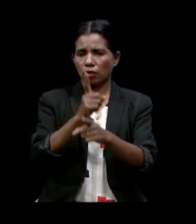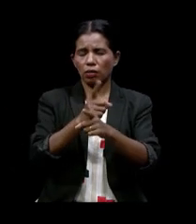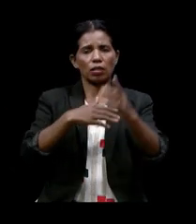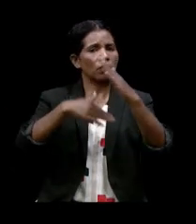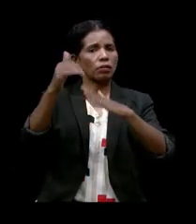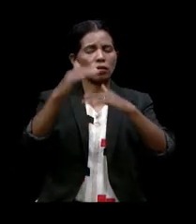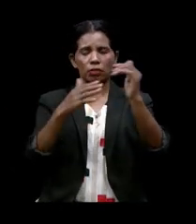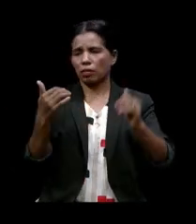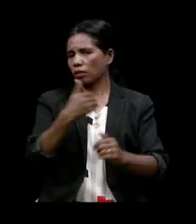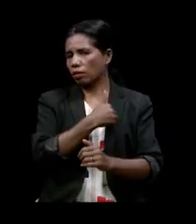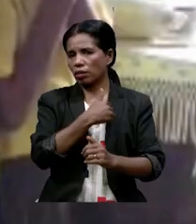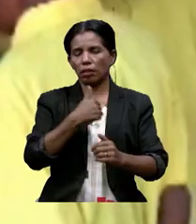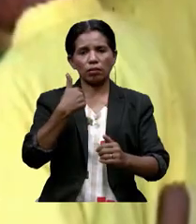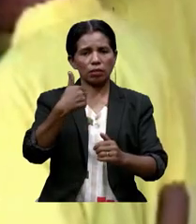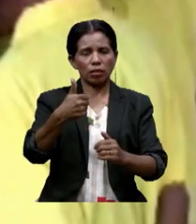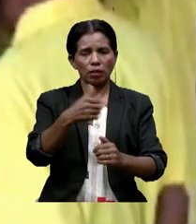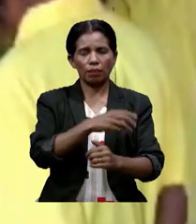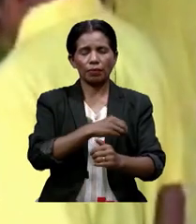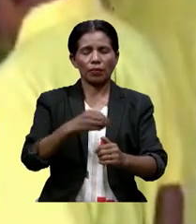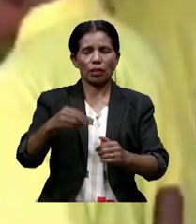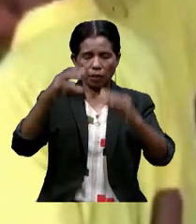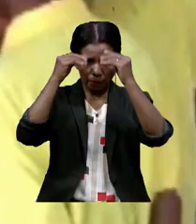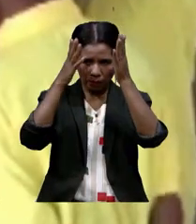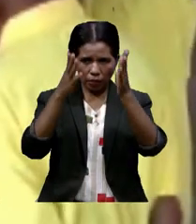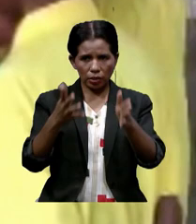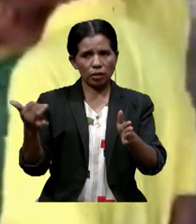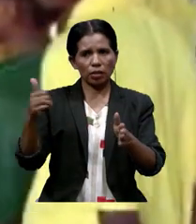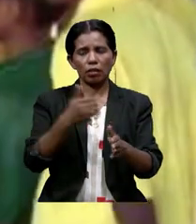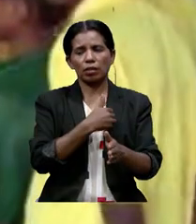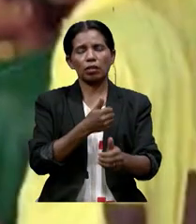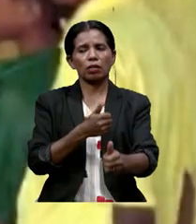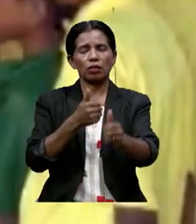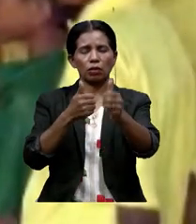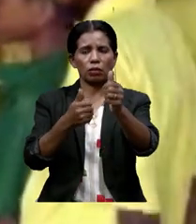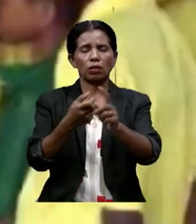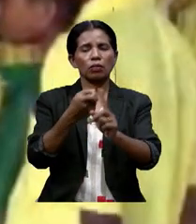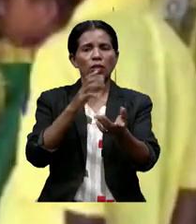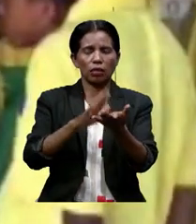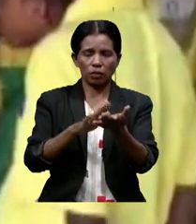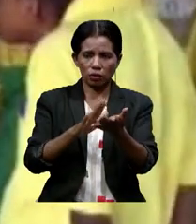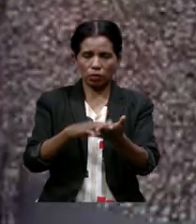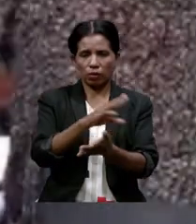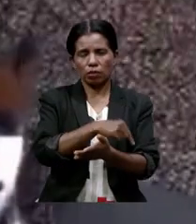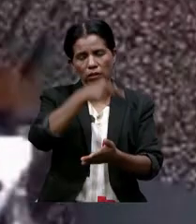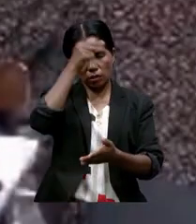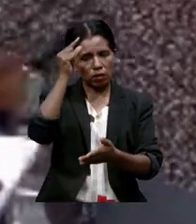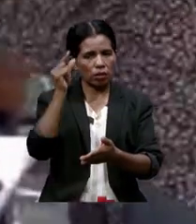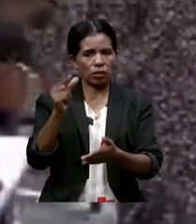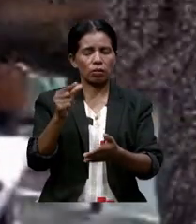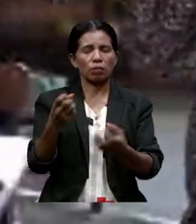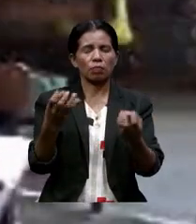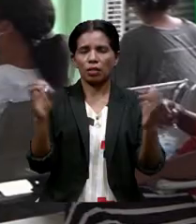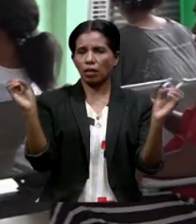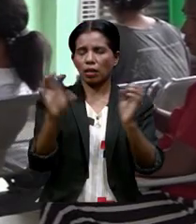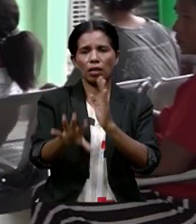infraestrutura sedauk diak kapasidade profesor siranian sedauk tuir exigensia ensino no graduado barak lahetan